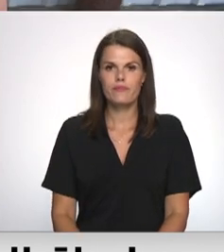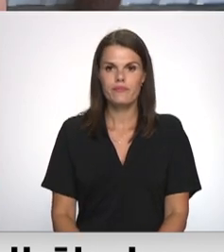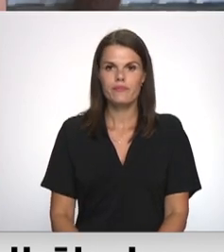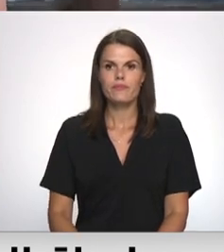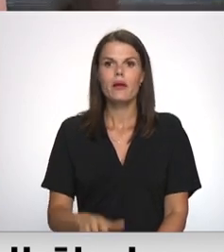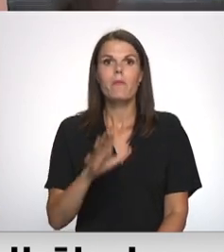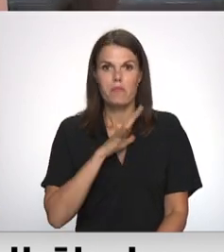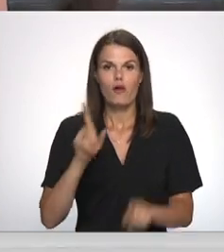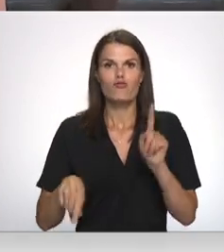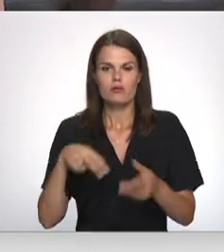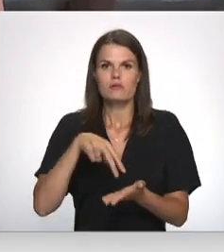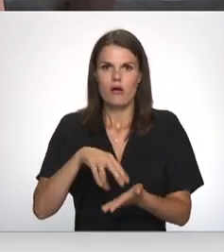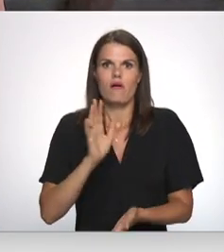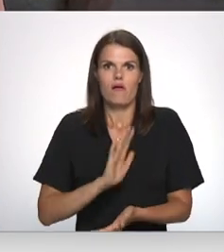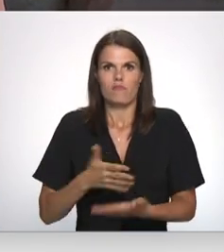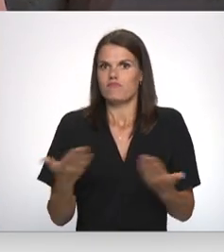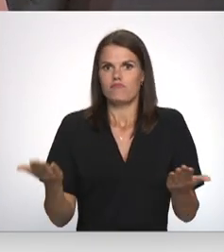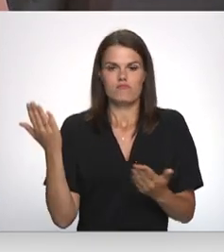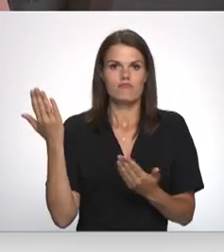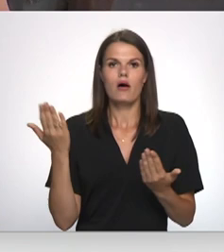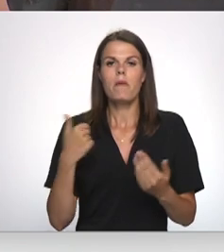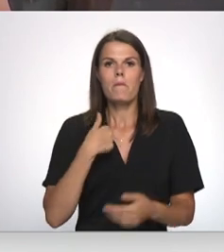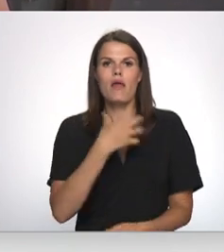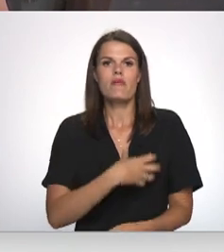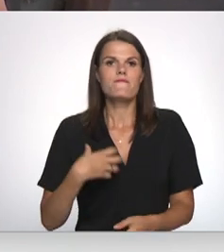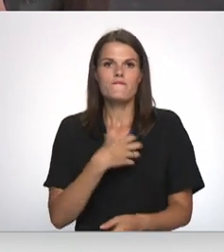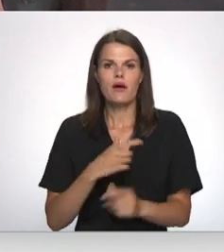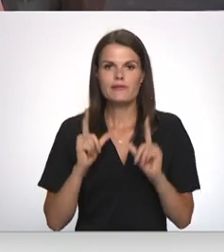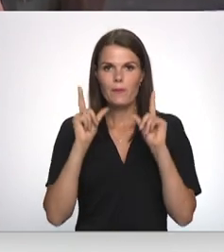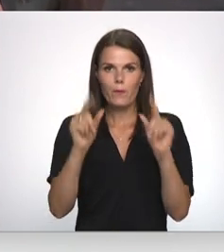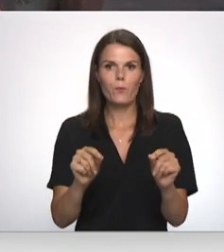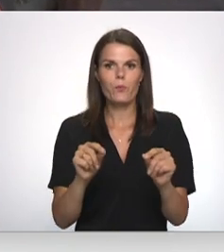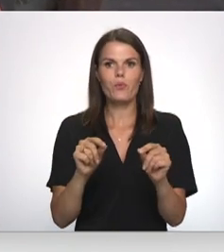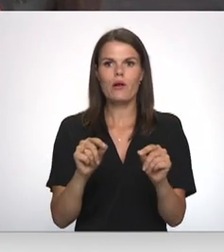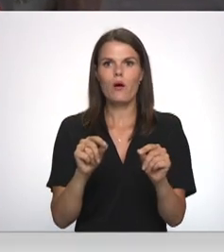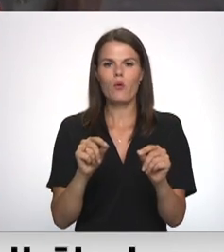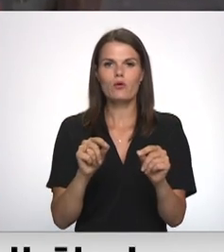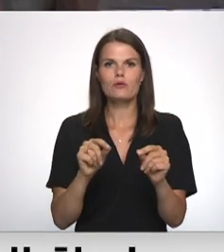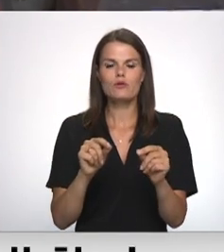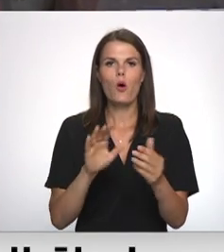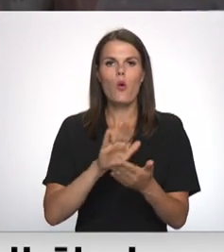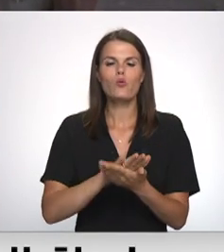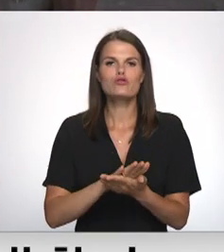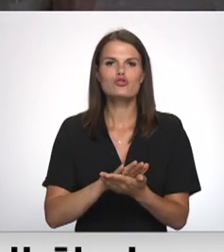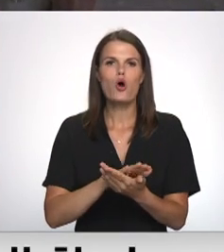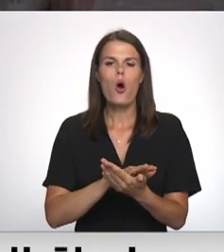Biju palicies vienreiz, man uz vajadzēja braukt šito te koknesi.